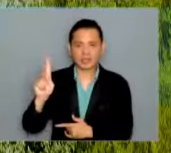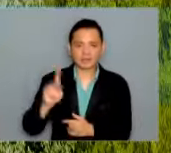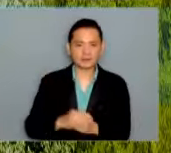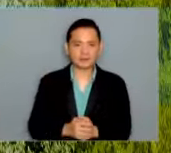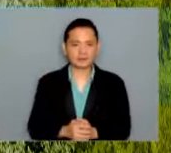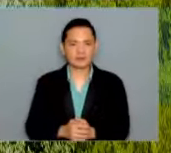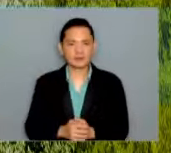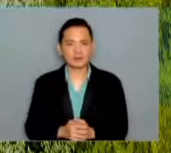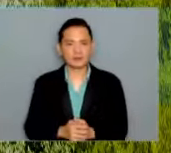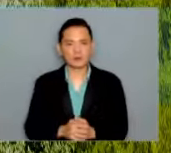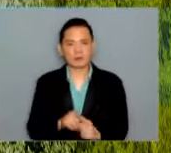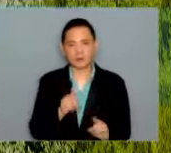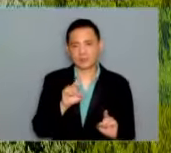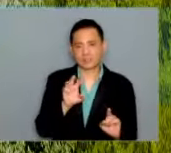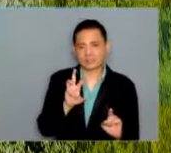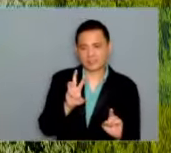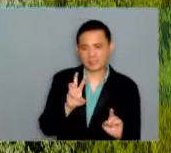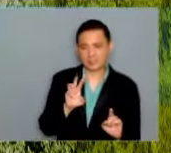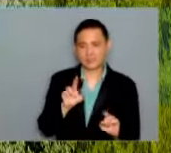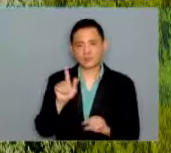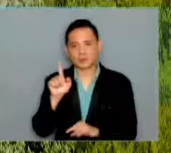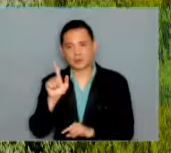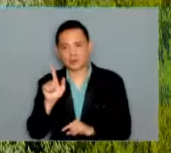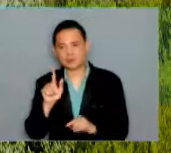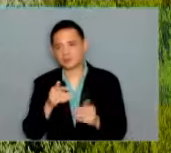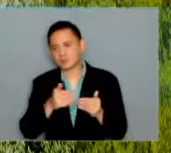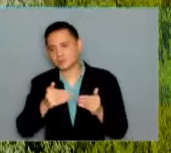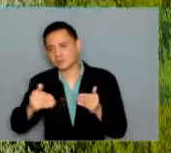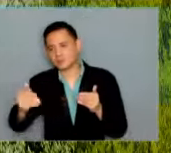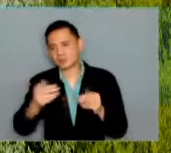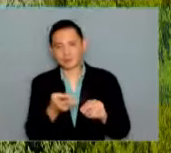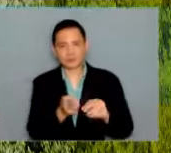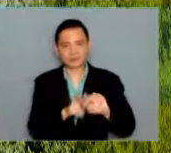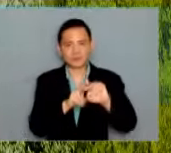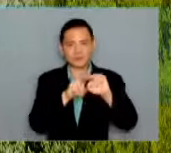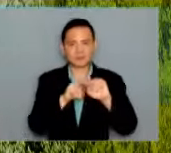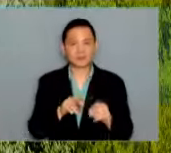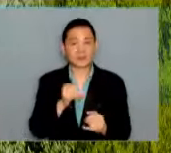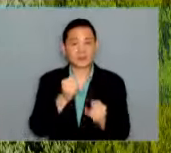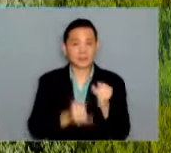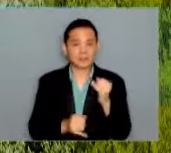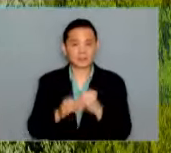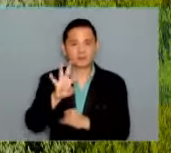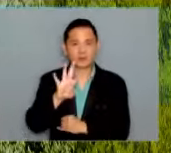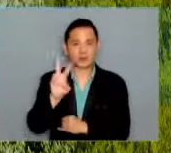16K, leg 2, 21K, leg 3, 32K, and then yung last is 42K.